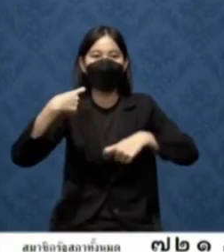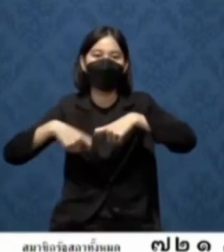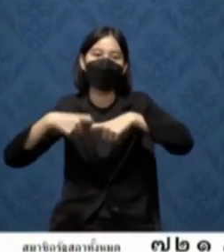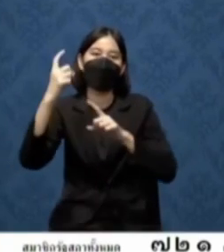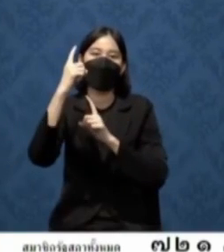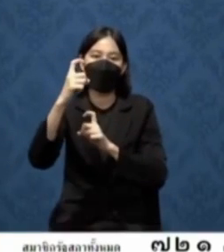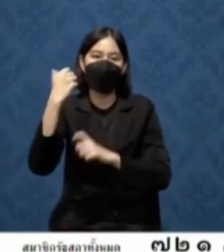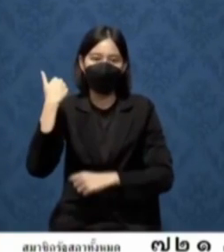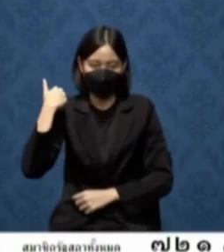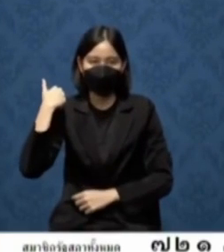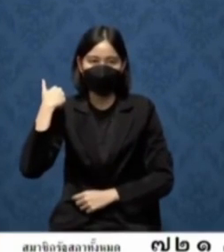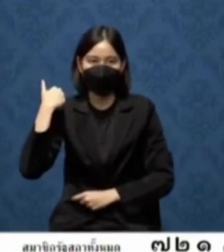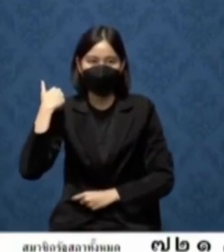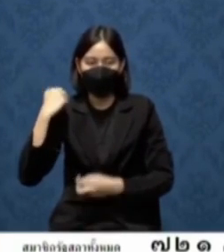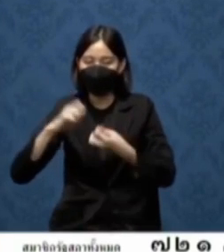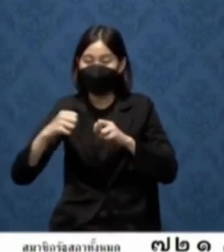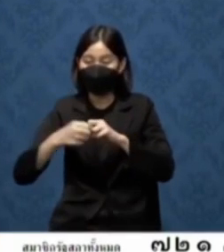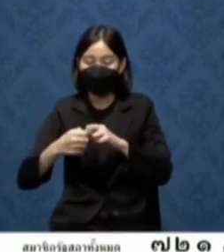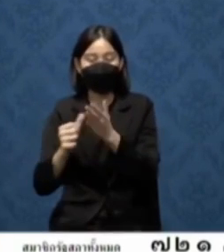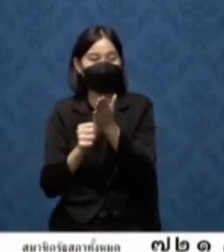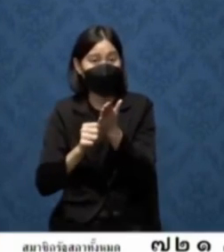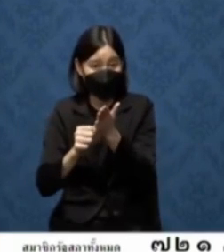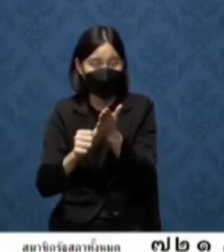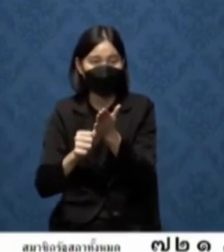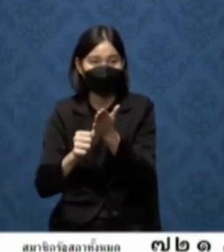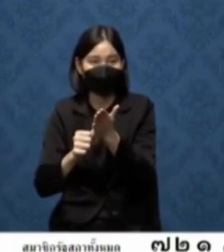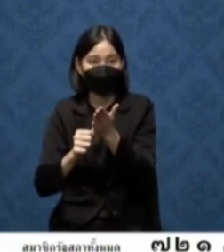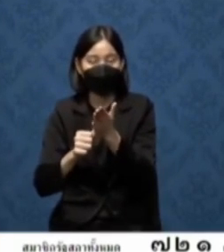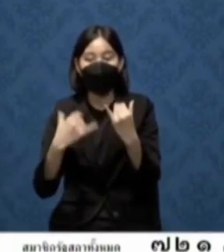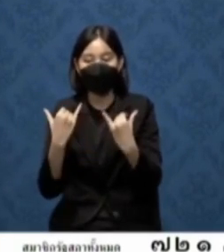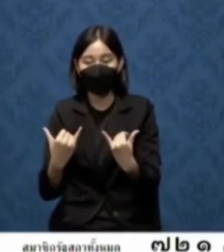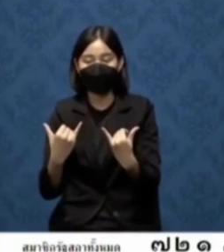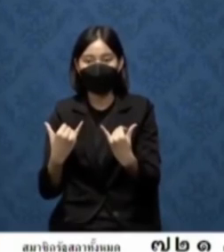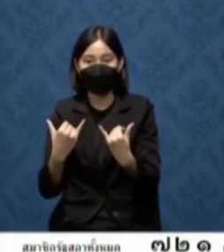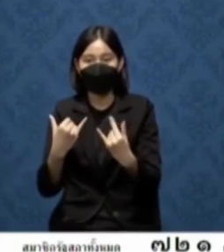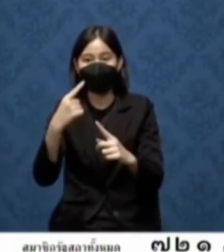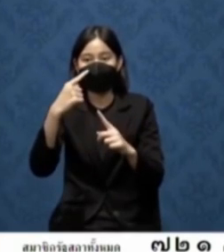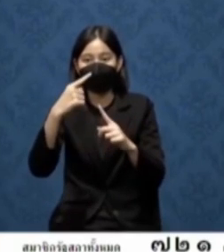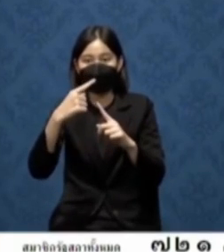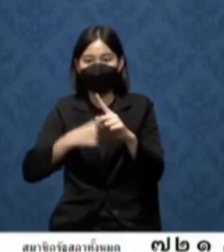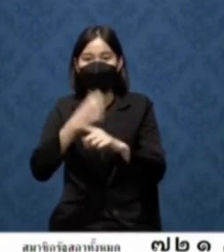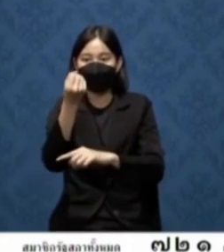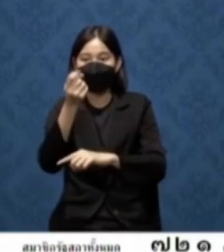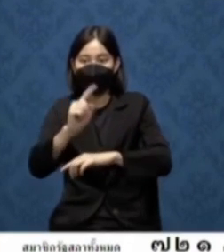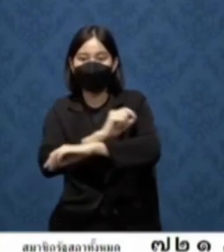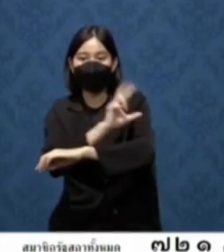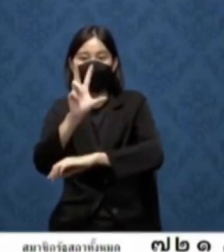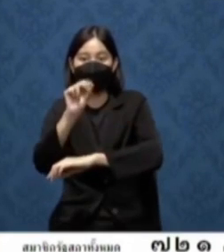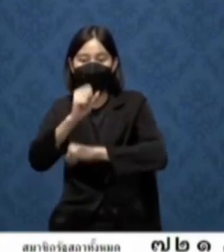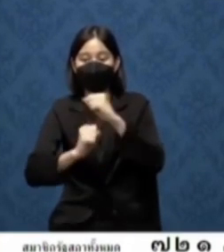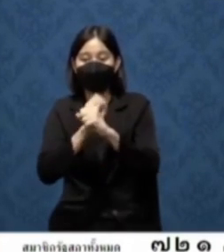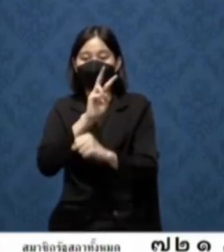ายกว่าจะแก้ปัญหานี้ได้วันนี้วันที่30พฤศจิกายน